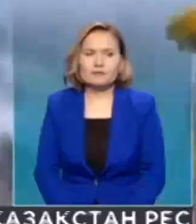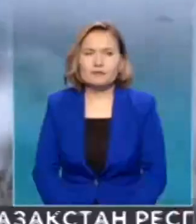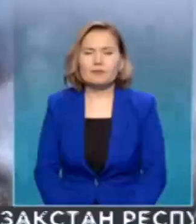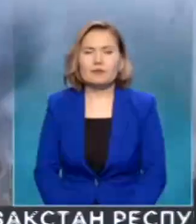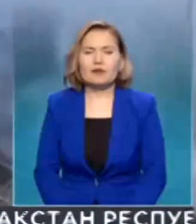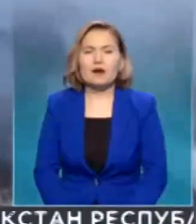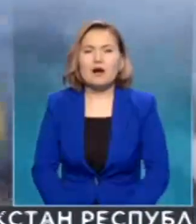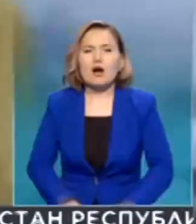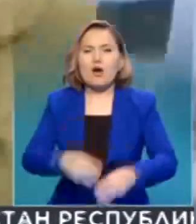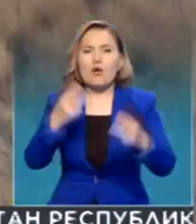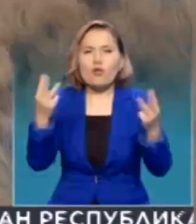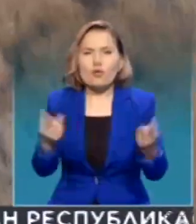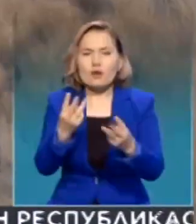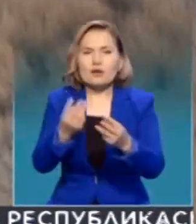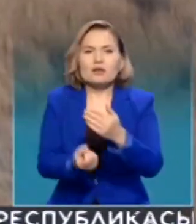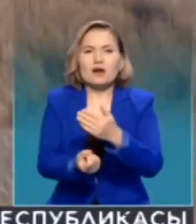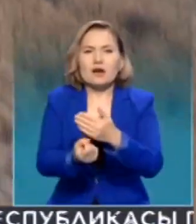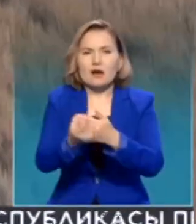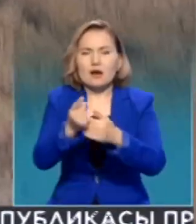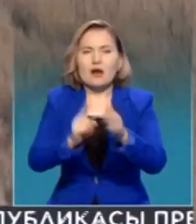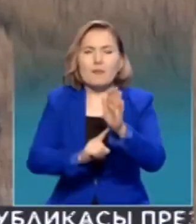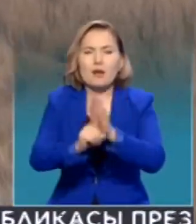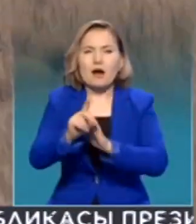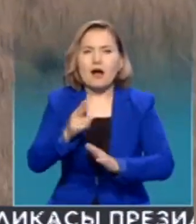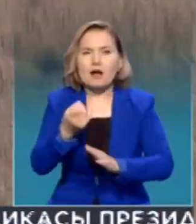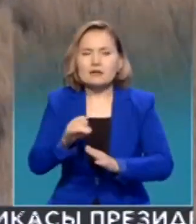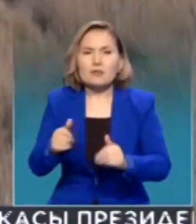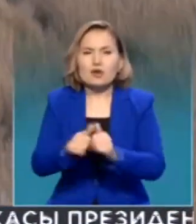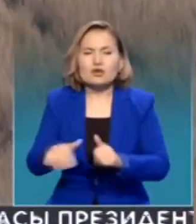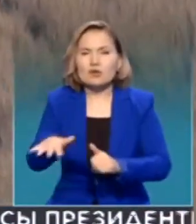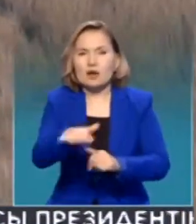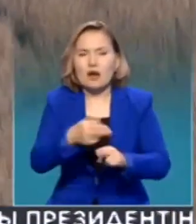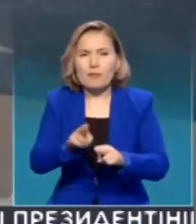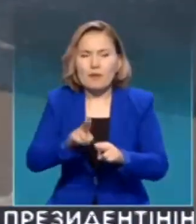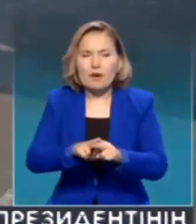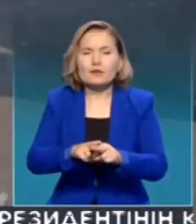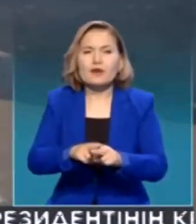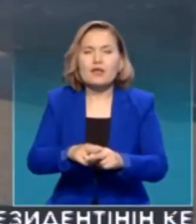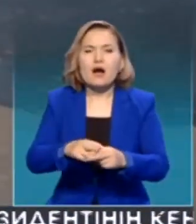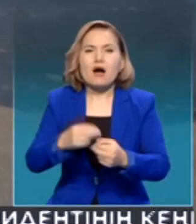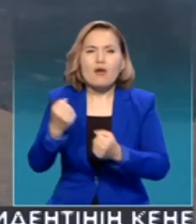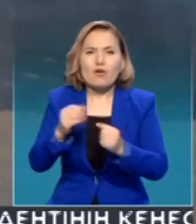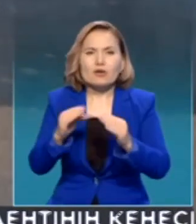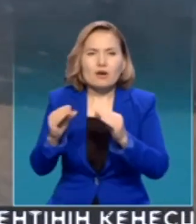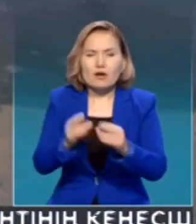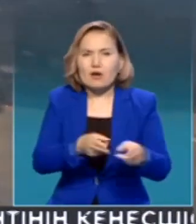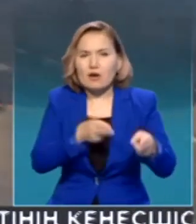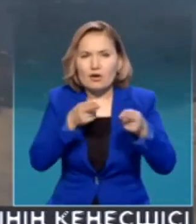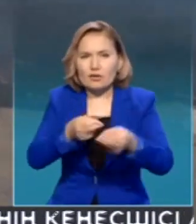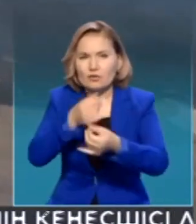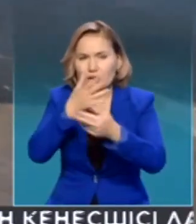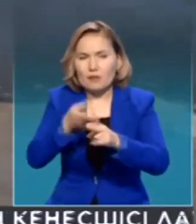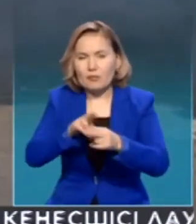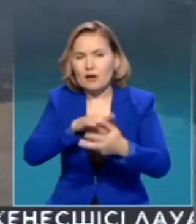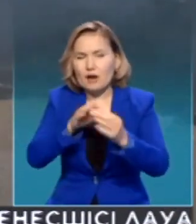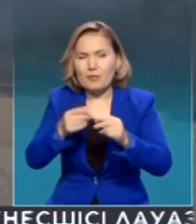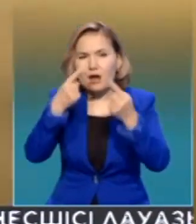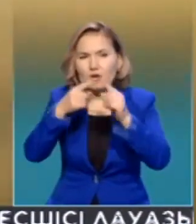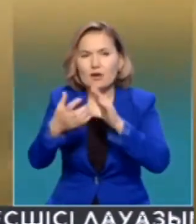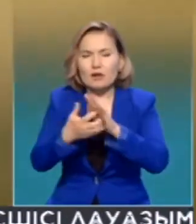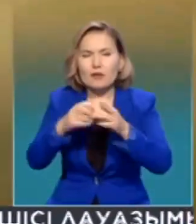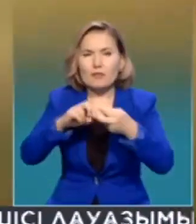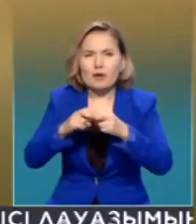Өрт ошағы деп белгіленген Каспий жағалауындағы ми батпақ аумаққа жолсызбен баралатын заманауи техника тапшы. Құрал жабдықтың осалдығы тағы